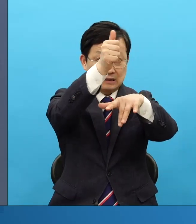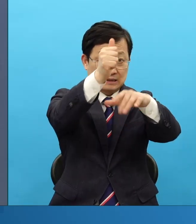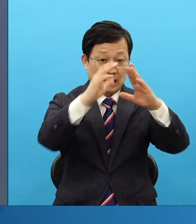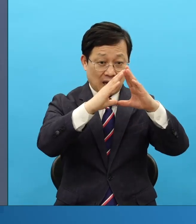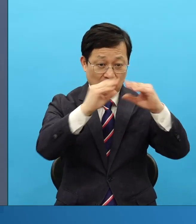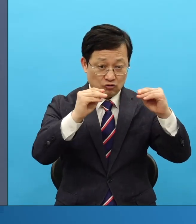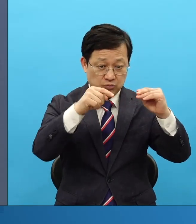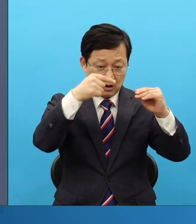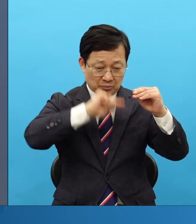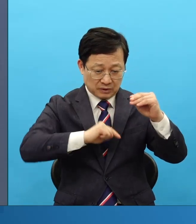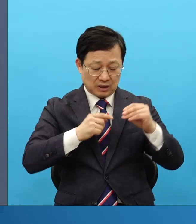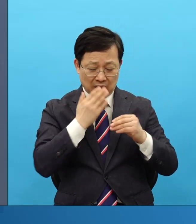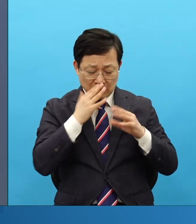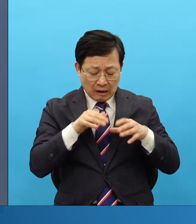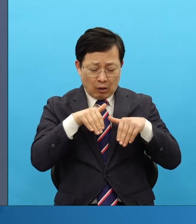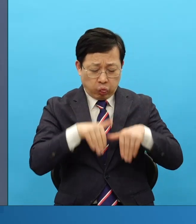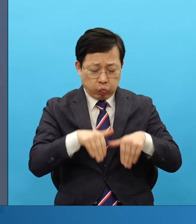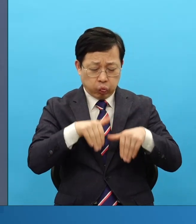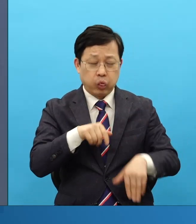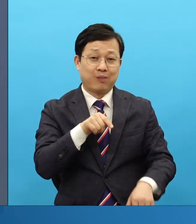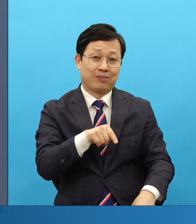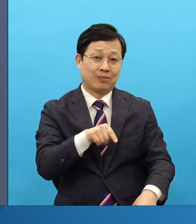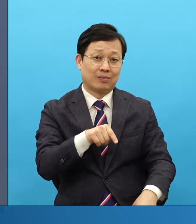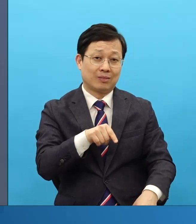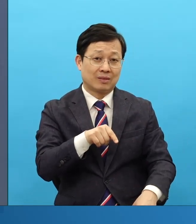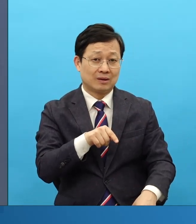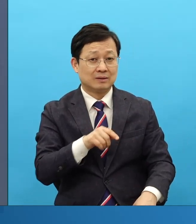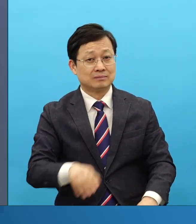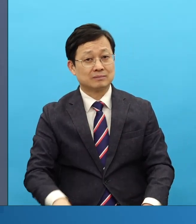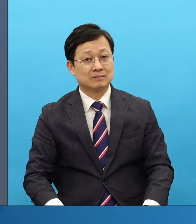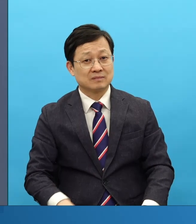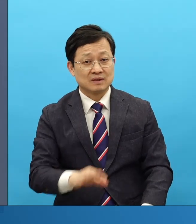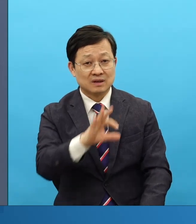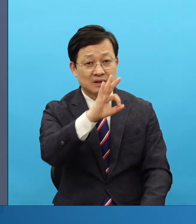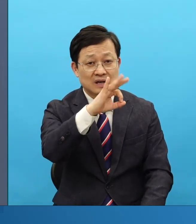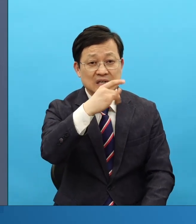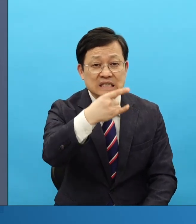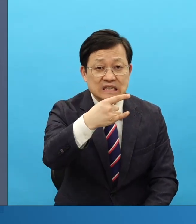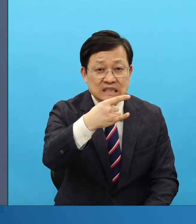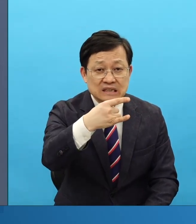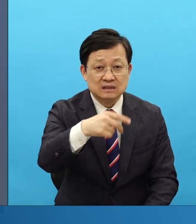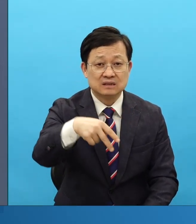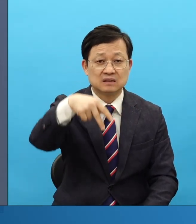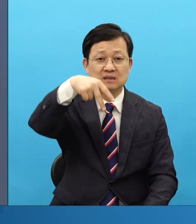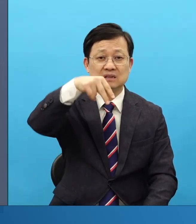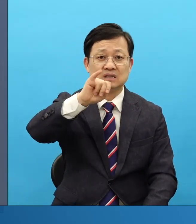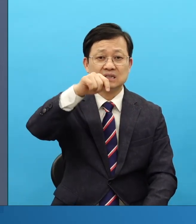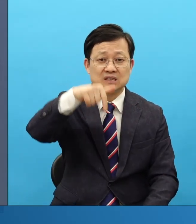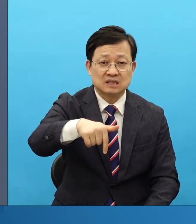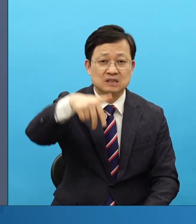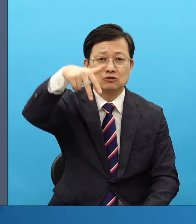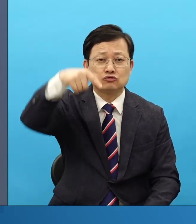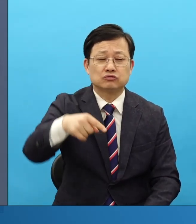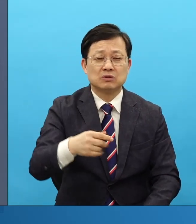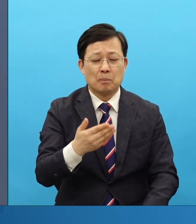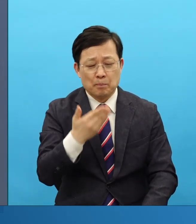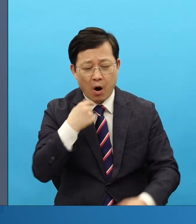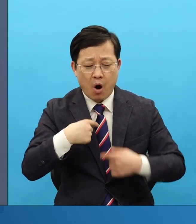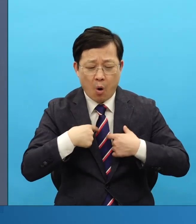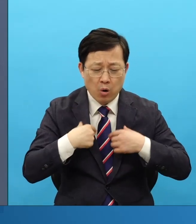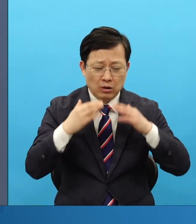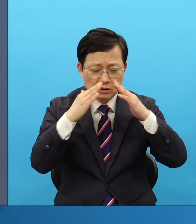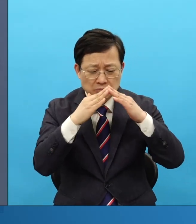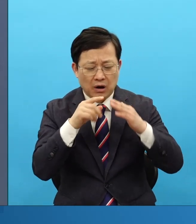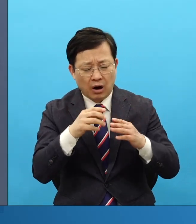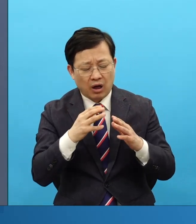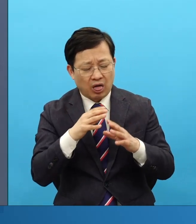of Egypt. That's how it's going to 그래서 happen. 의식주라는 테두리에서 못 벗어나요. And so they're not able to come out from their 그러면 안 ideologies of 되겠죠. living